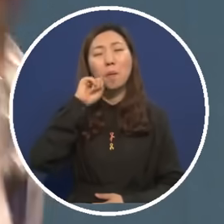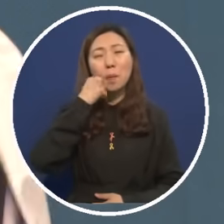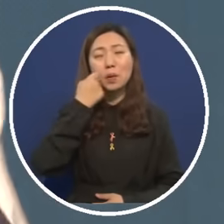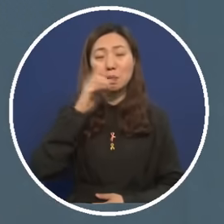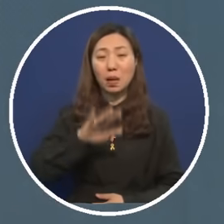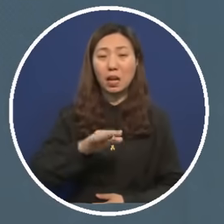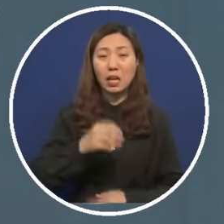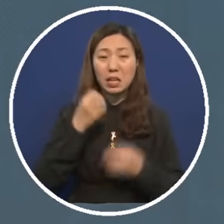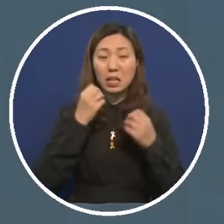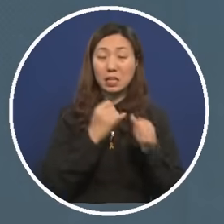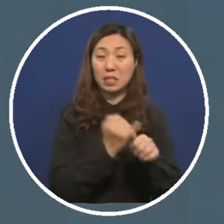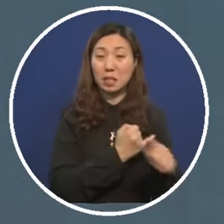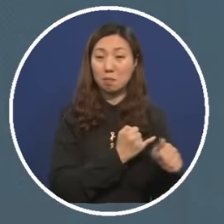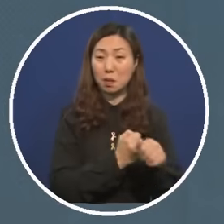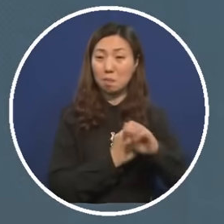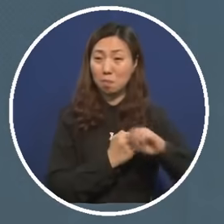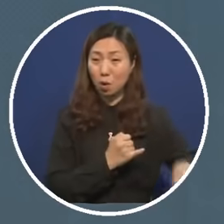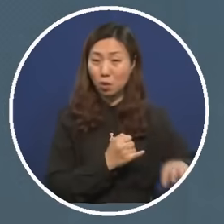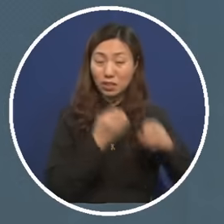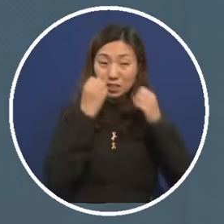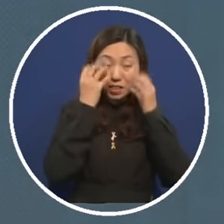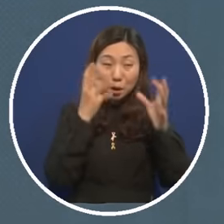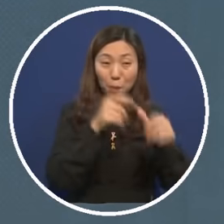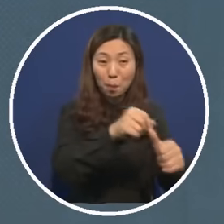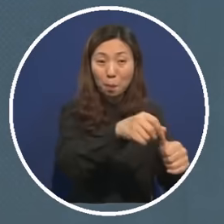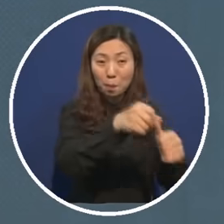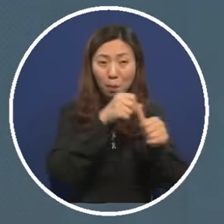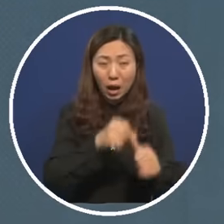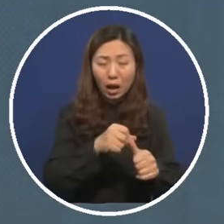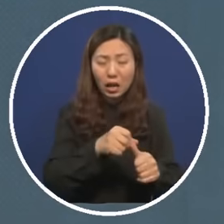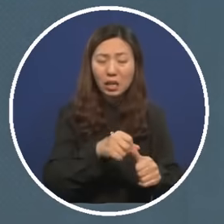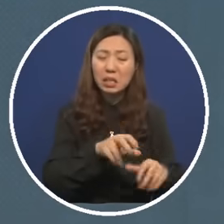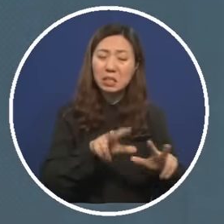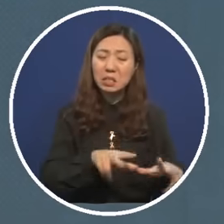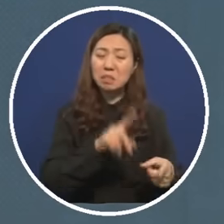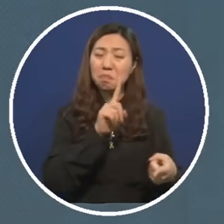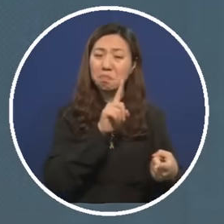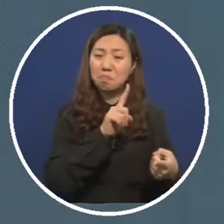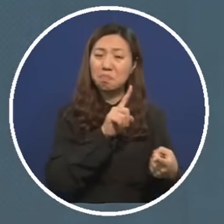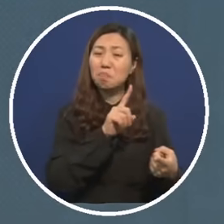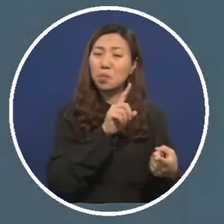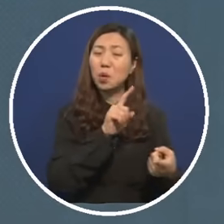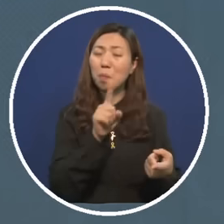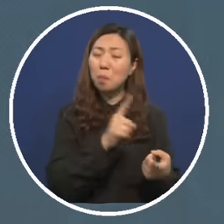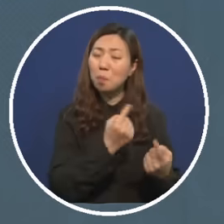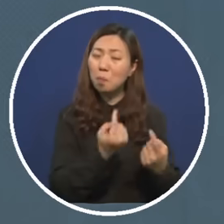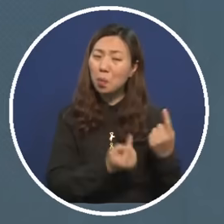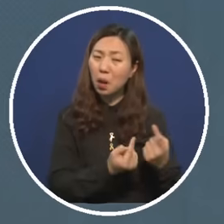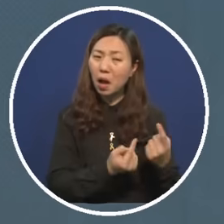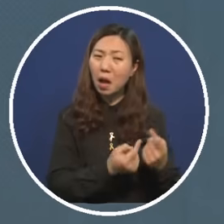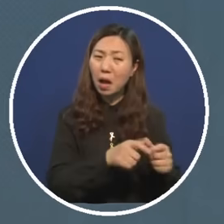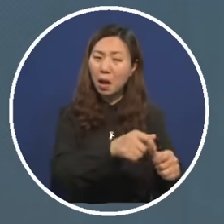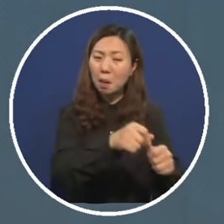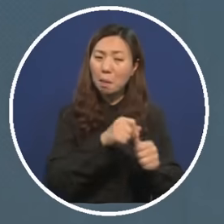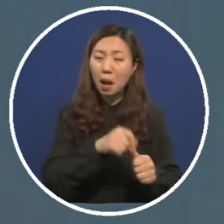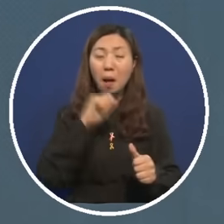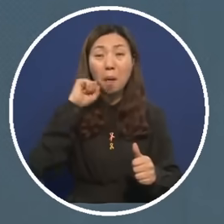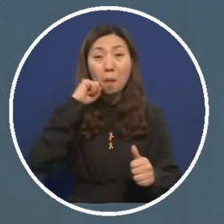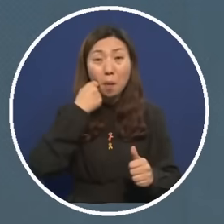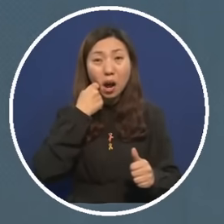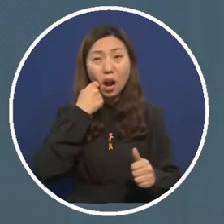딴 거를 구한다 할 때 새로 구한다 할 때는 이만한 거 구하기도 어렵다 하면